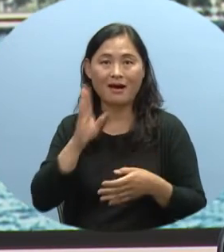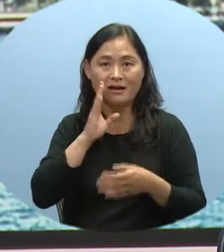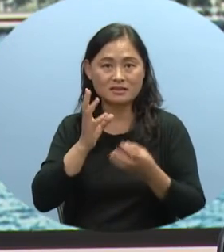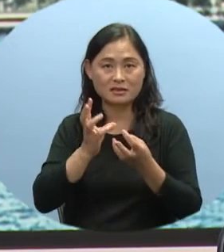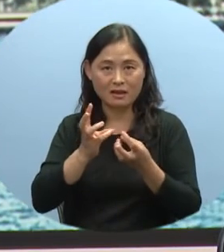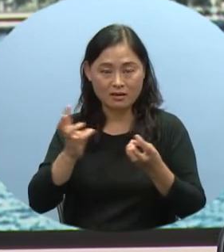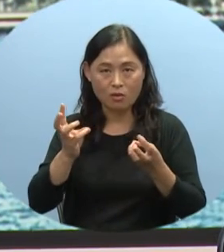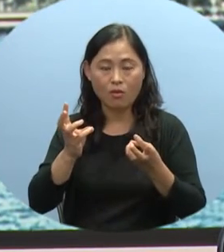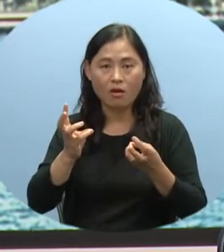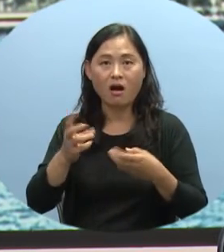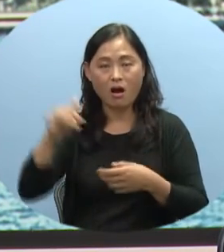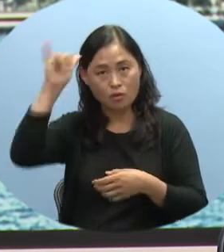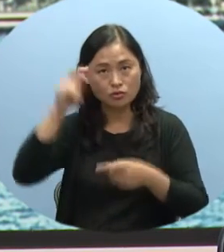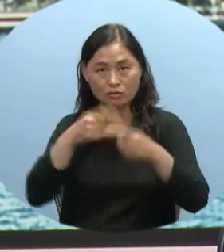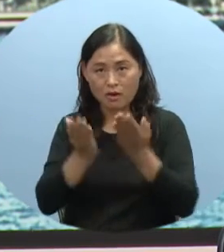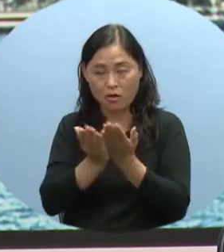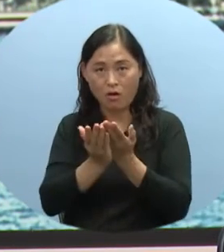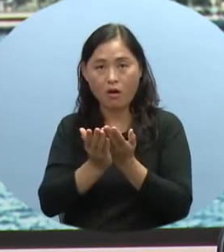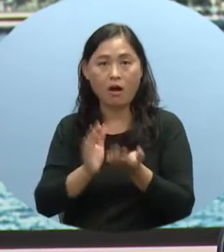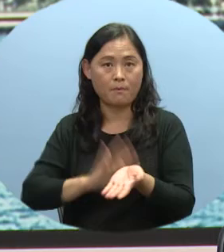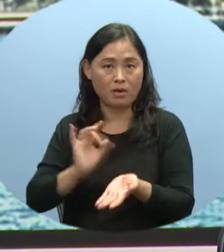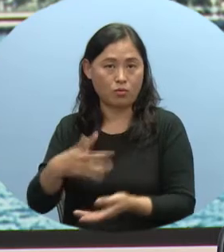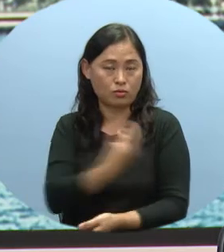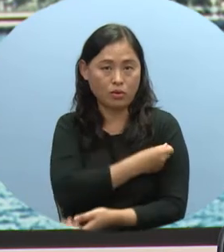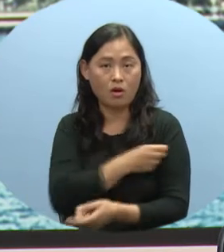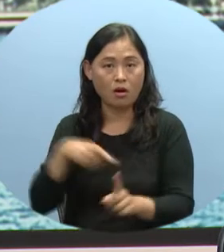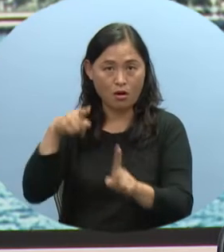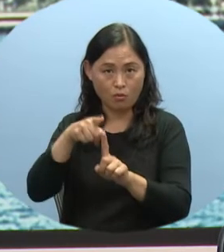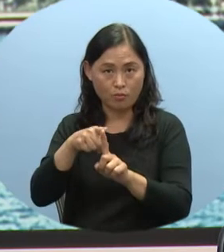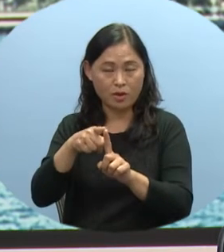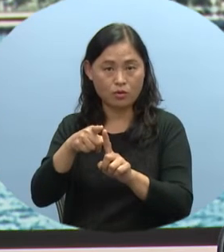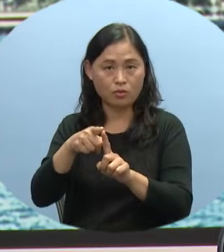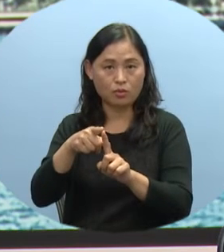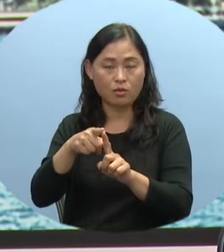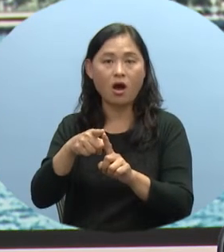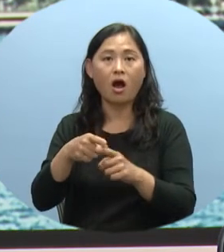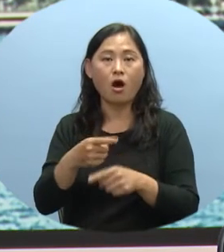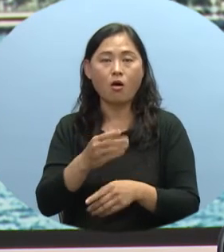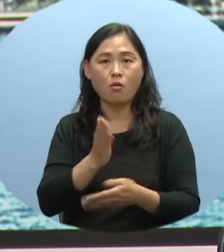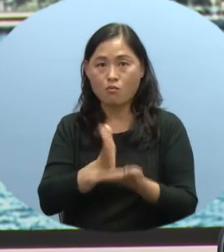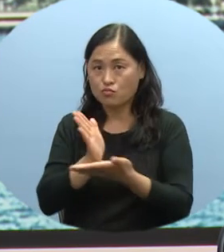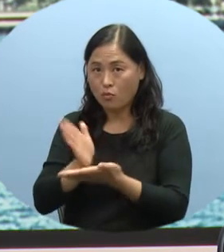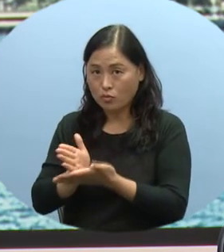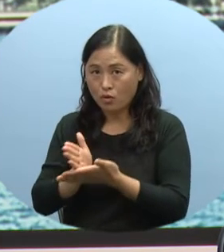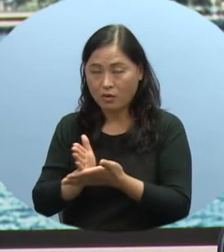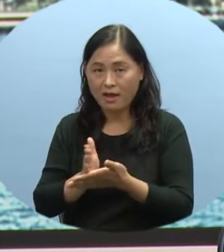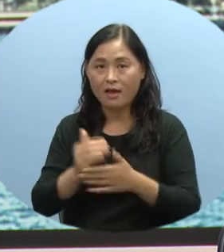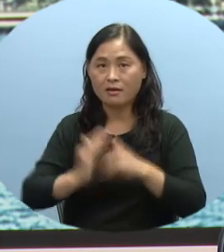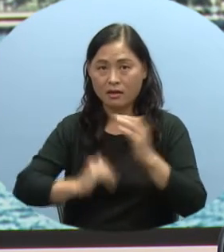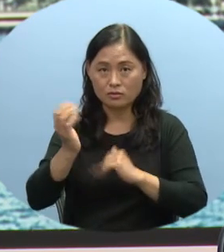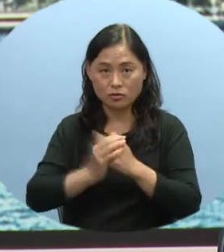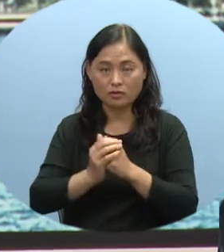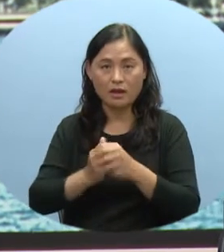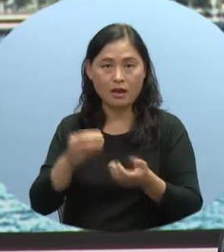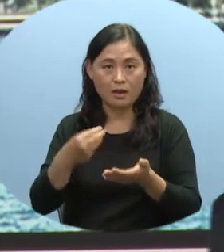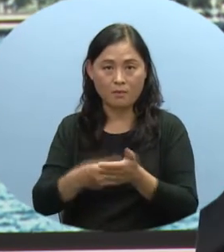學嘅病毒載體疫苗。咁我哋個目標咧仍然咧係每一種疫苗嘅技術平台咧係採購至少